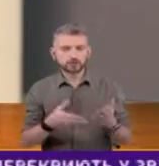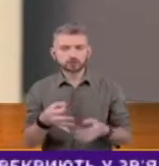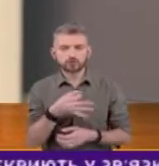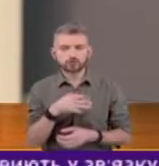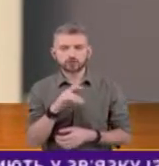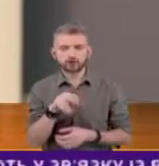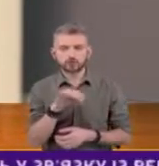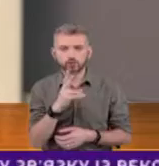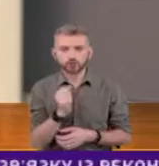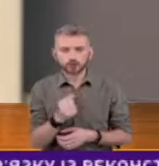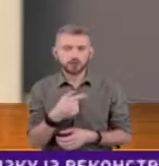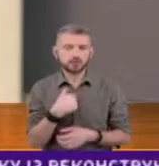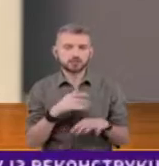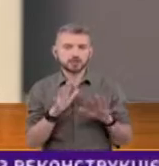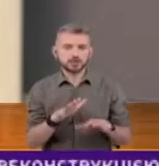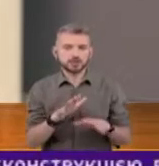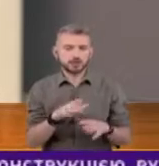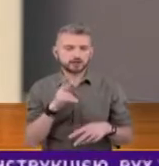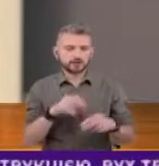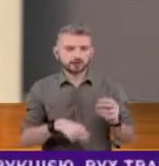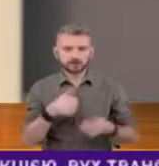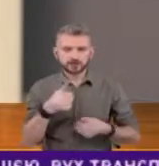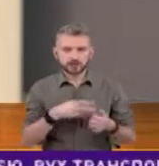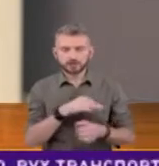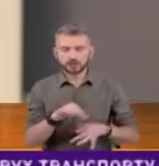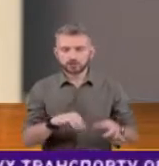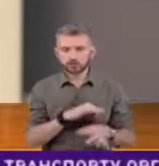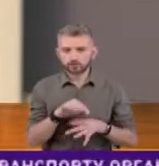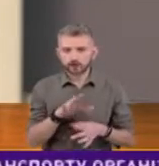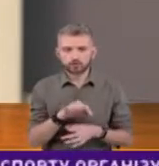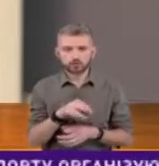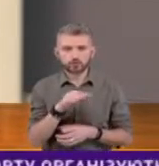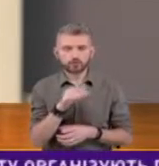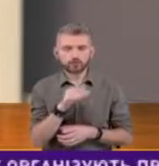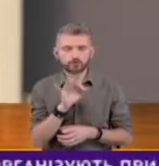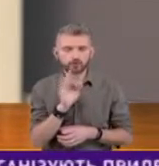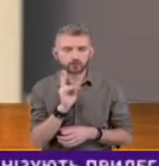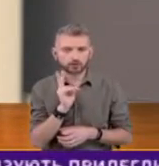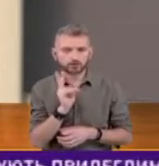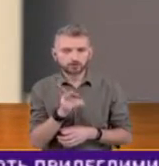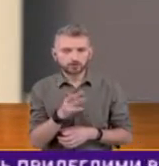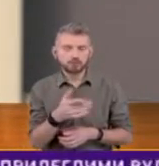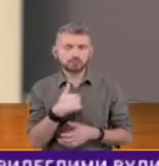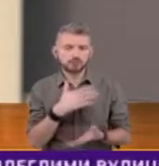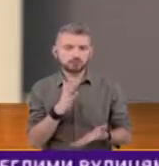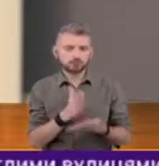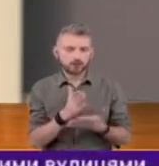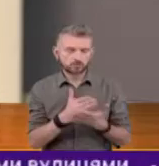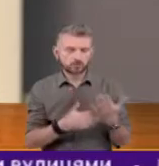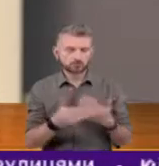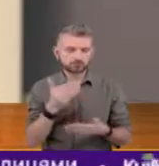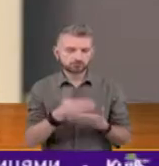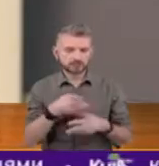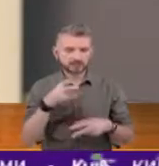нас тільки ще ми завершився тендер на проєктування, то по ФОКу ми маємо фактично кінцеву стадію. Тепер